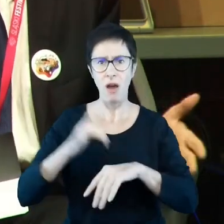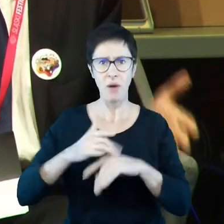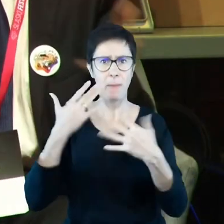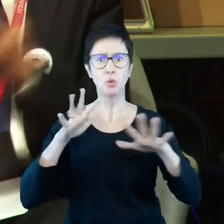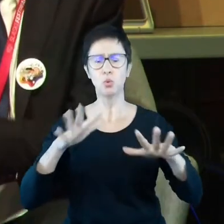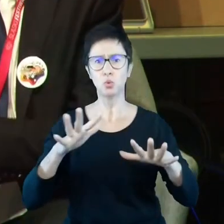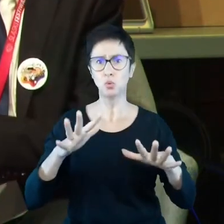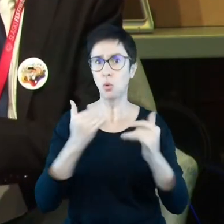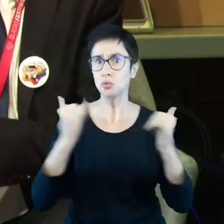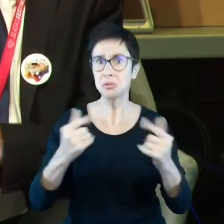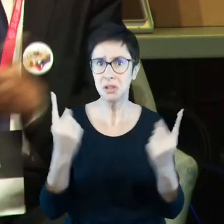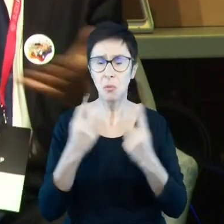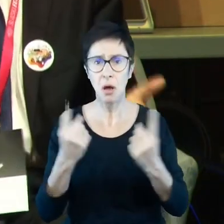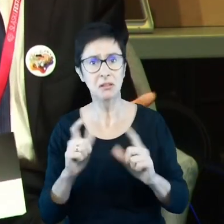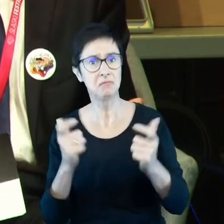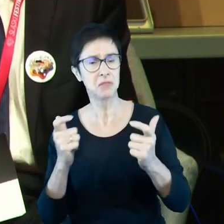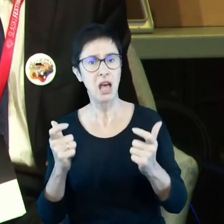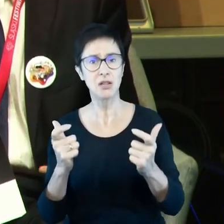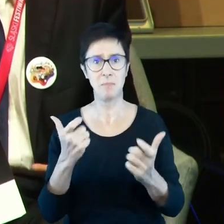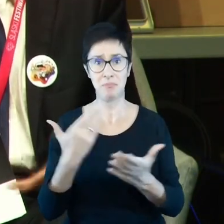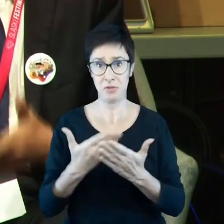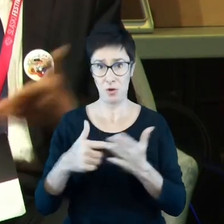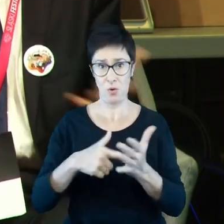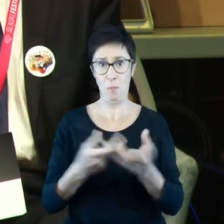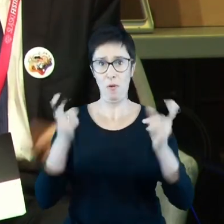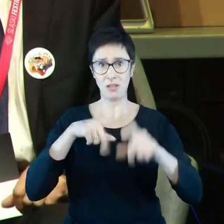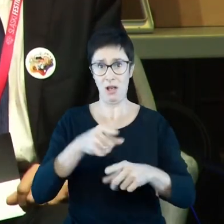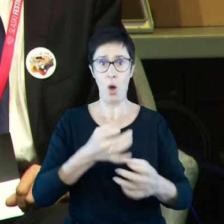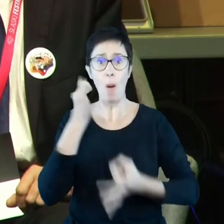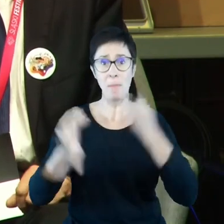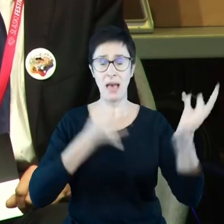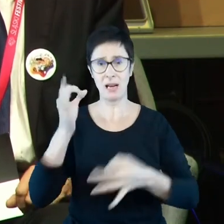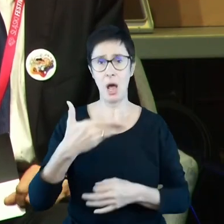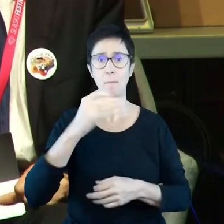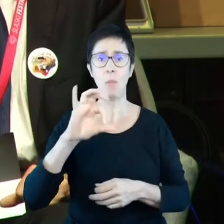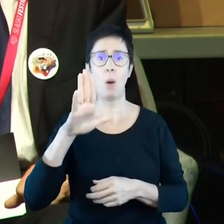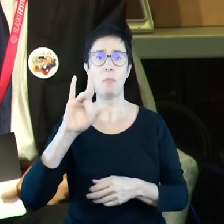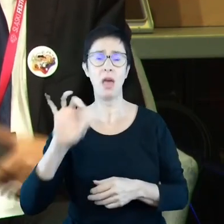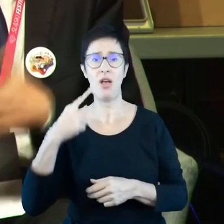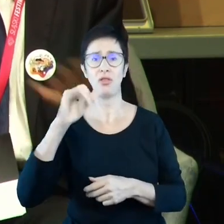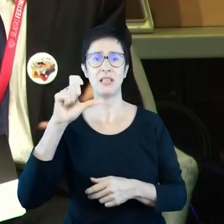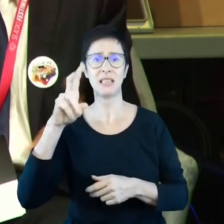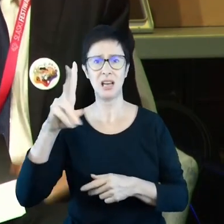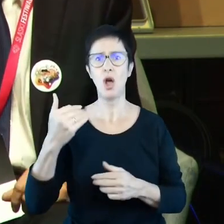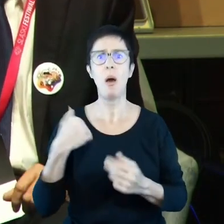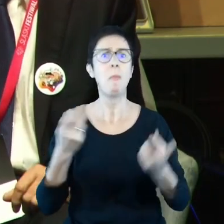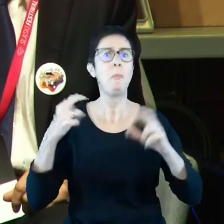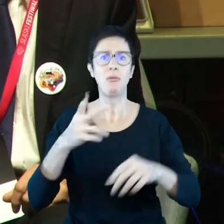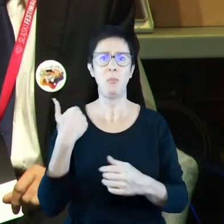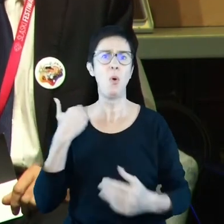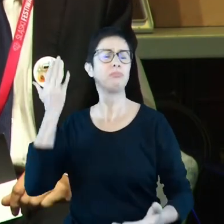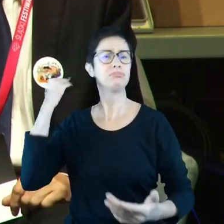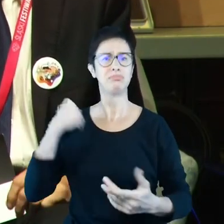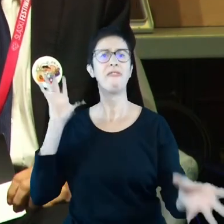tekstów naukowych, ale właśnie na przykład taką operę. Ten Moby Dick powstał w wyniku naszych wielogodzinnych rozmów z panem